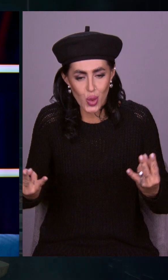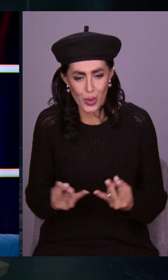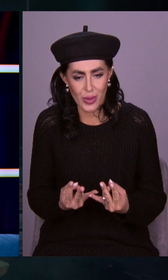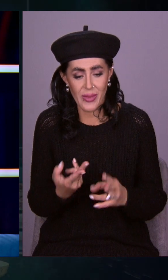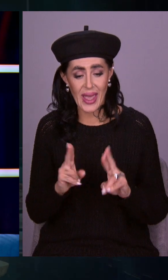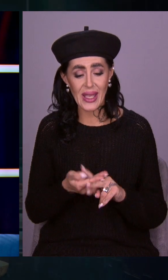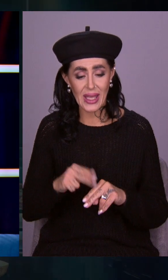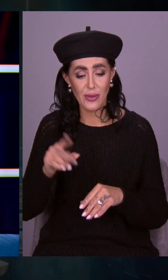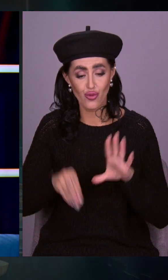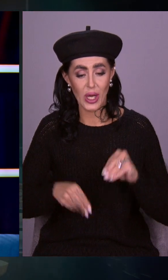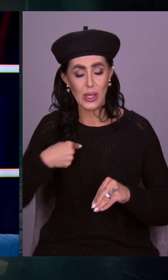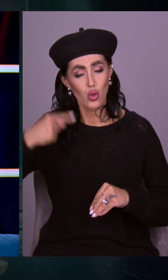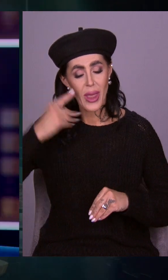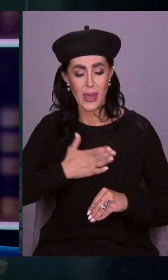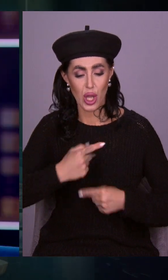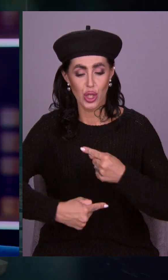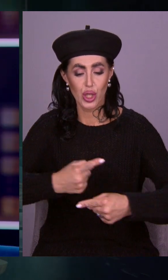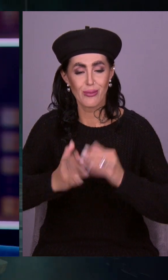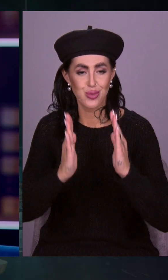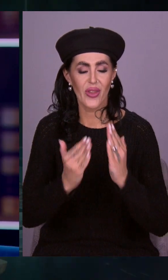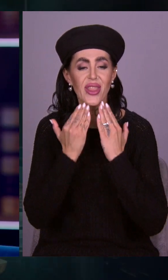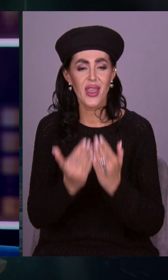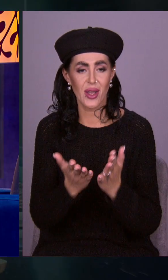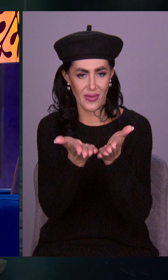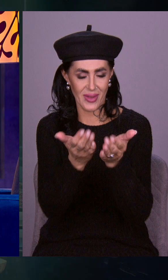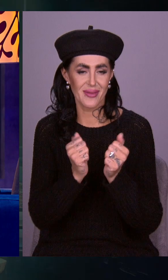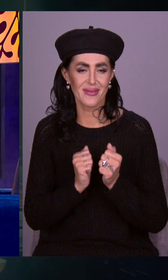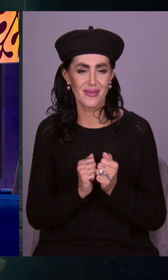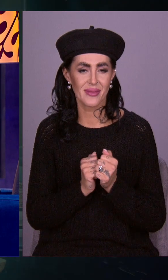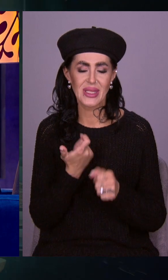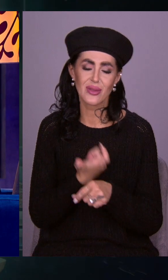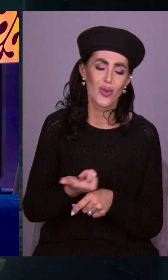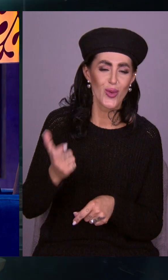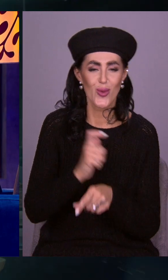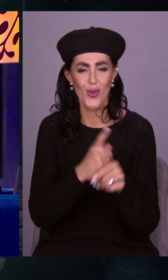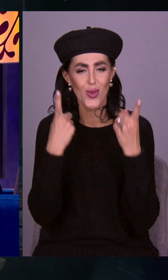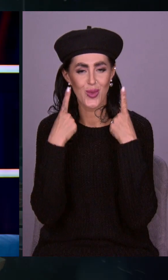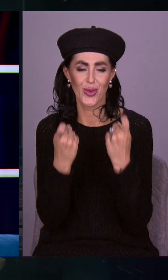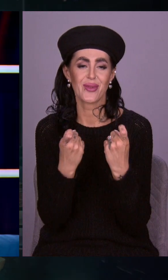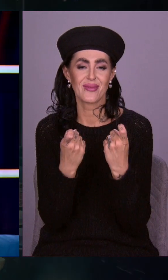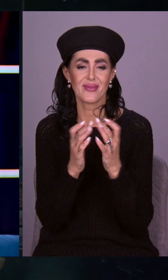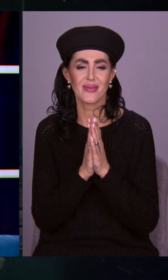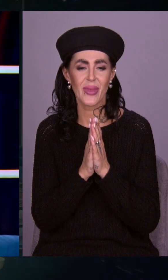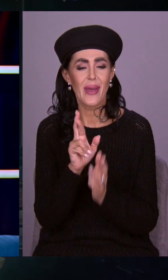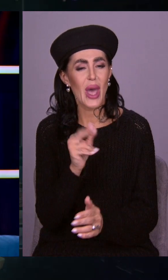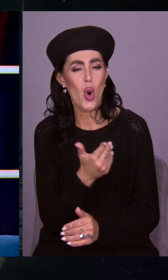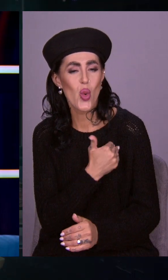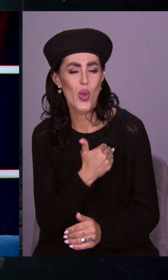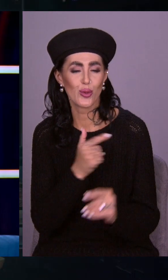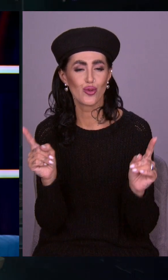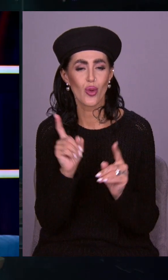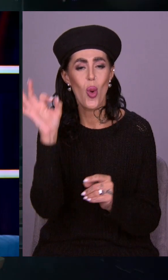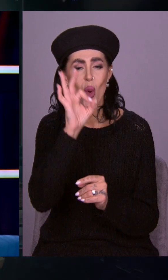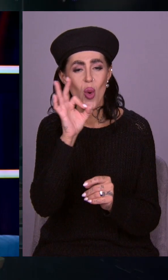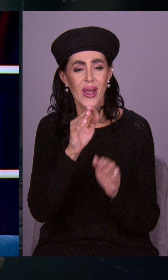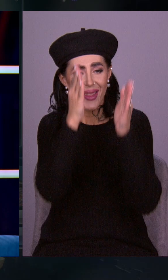нащадки наші будуть тобі за це вдячні. Це круто, це круто. Дякую. Я хочу, щоб про таких, як ти,